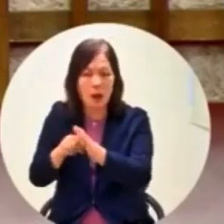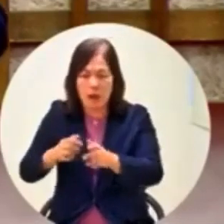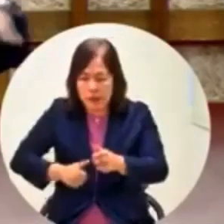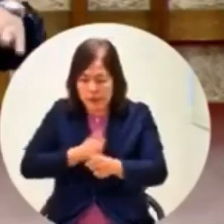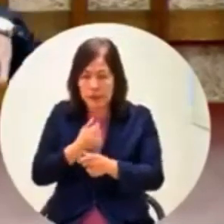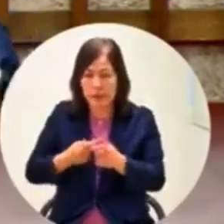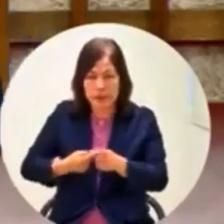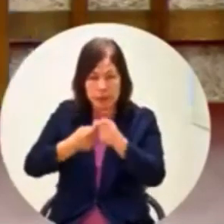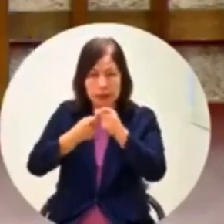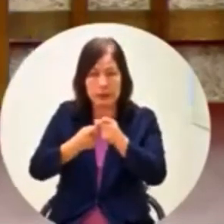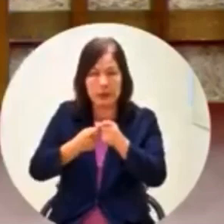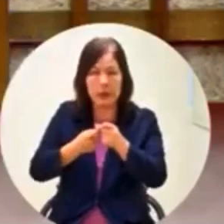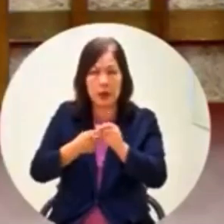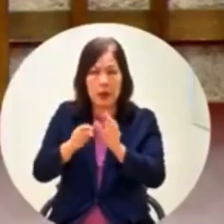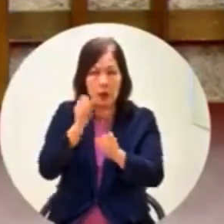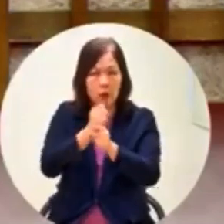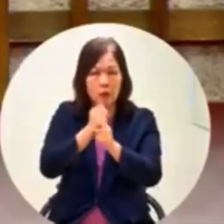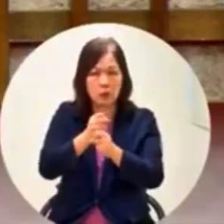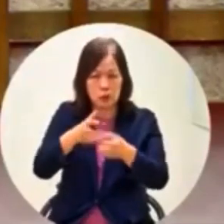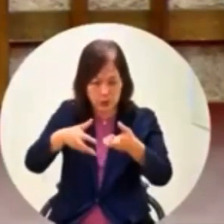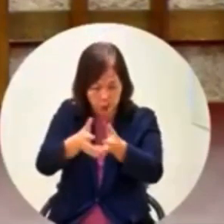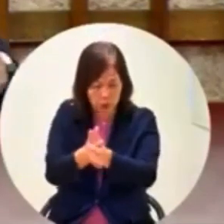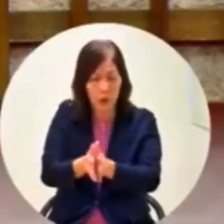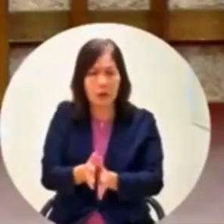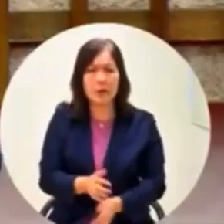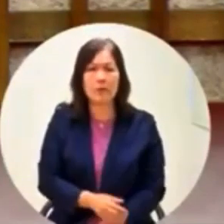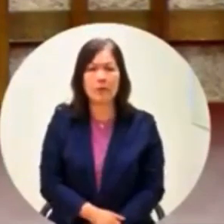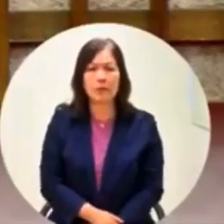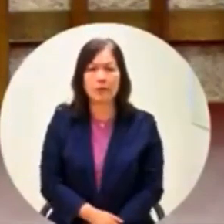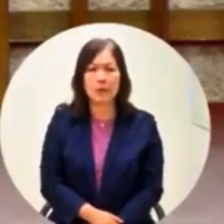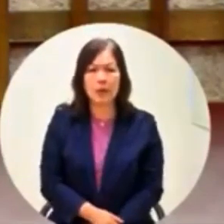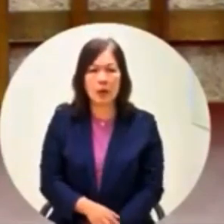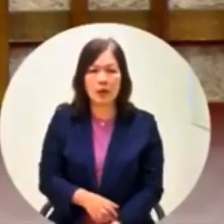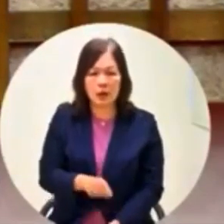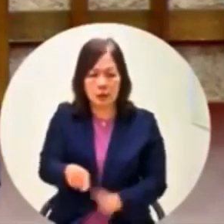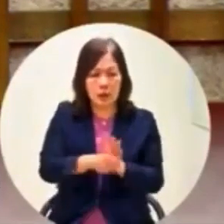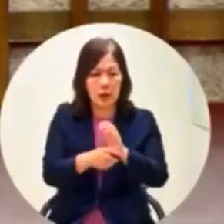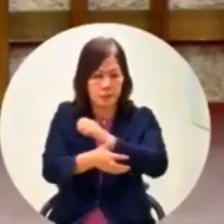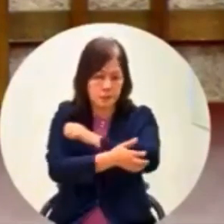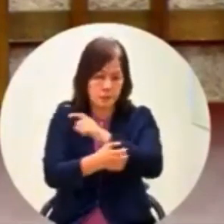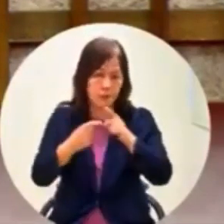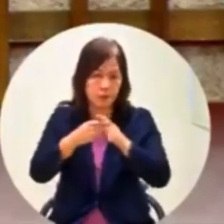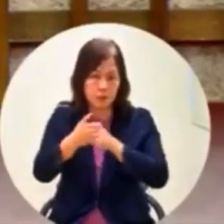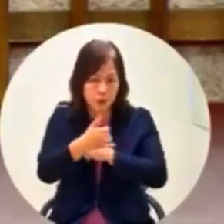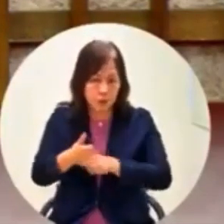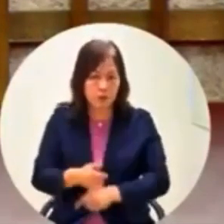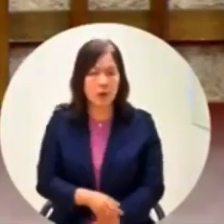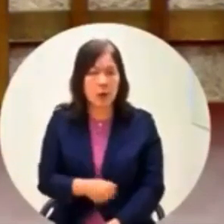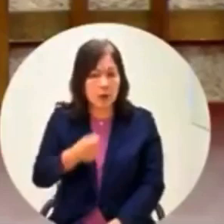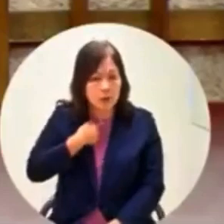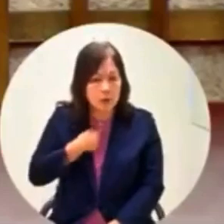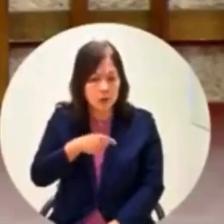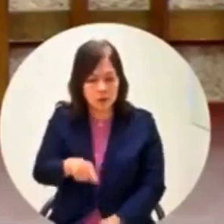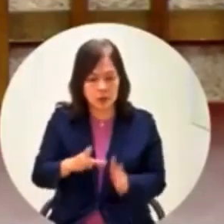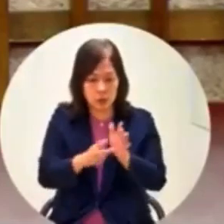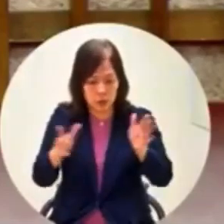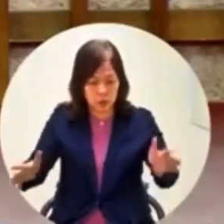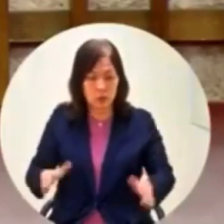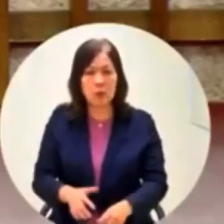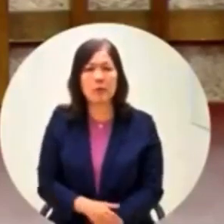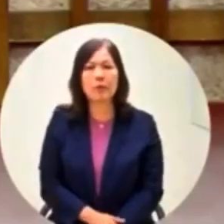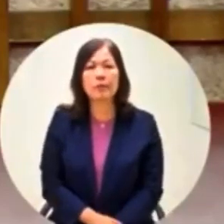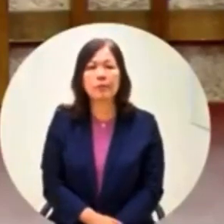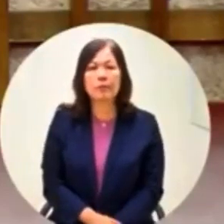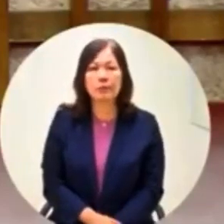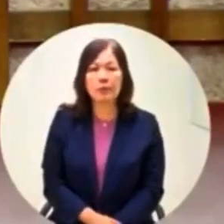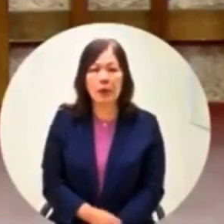个工作单位，这个一线的工作人员，您知道吗？在这一段时间，我们高